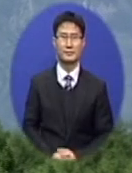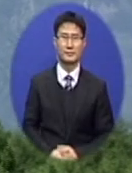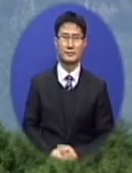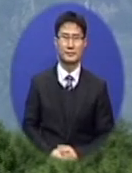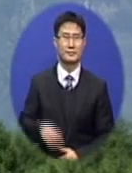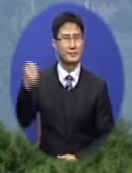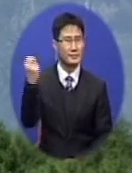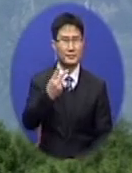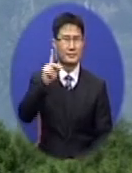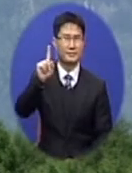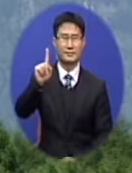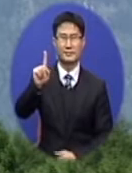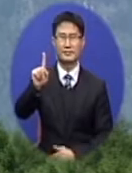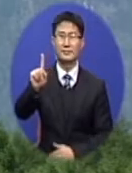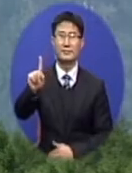다시